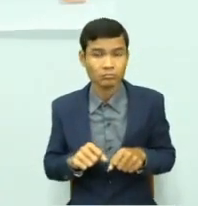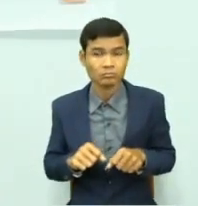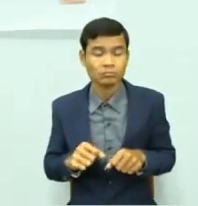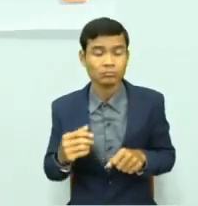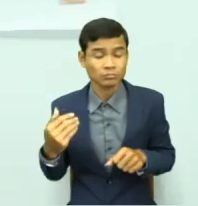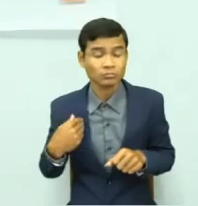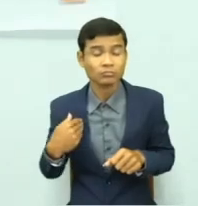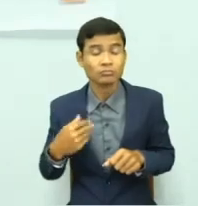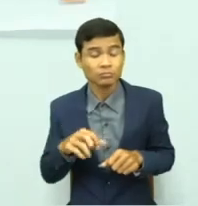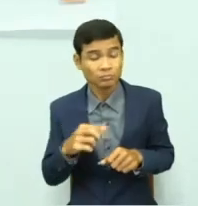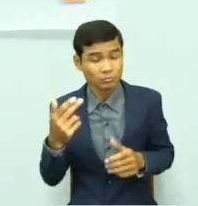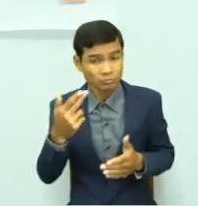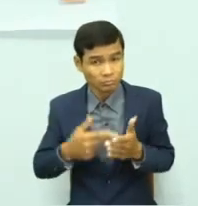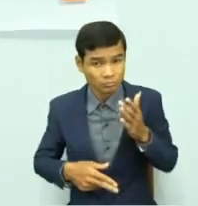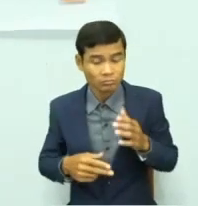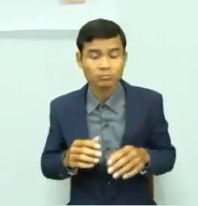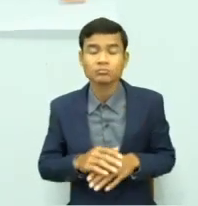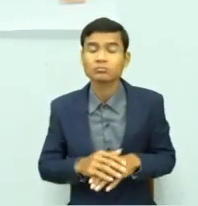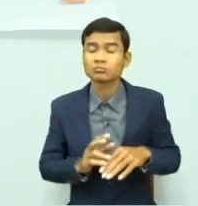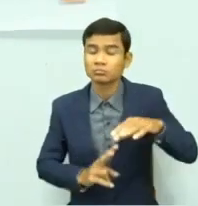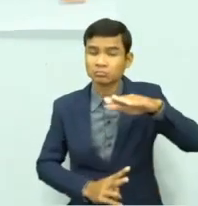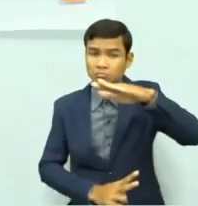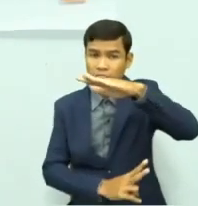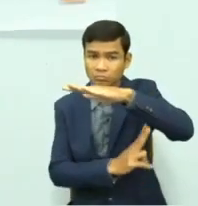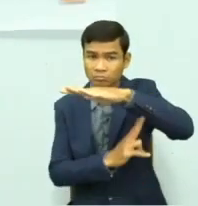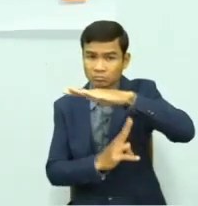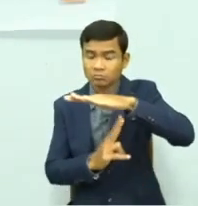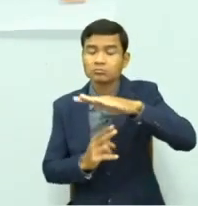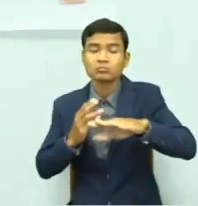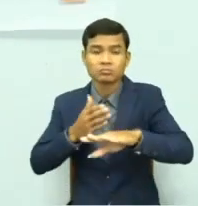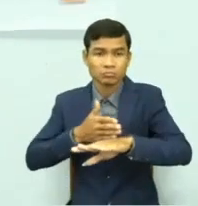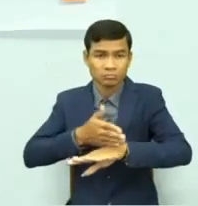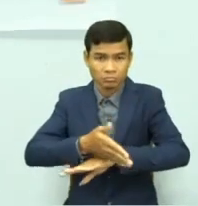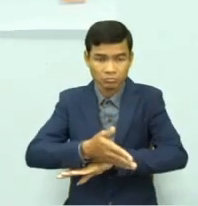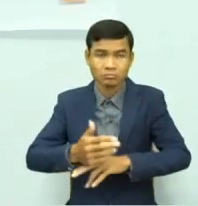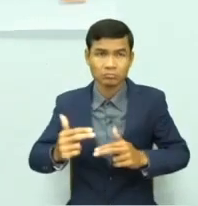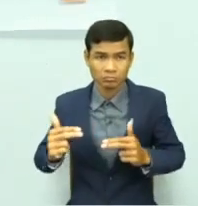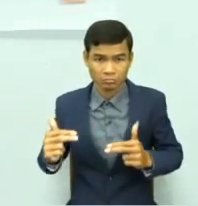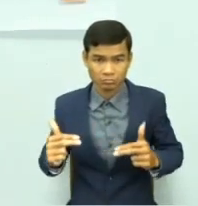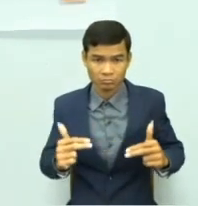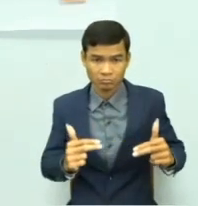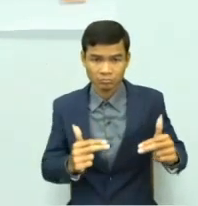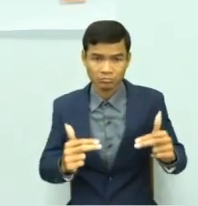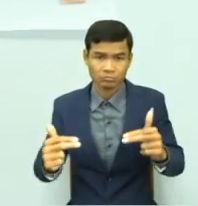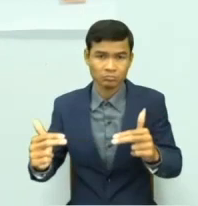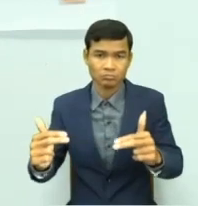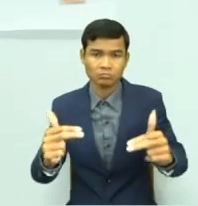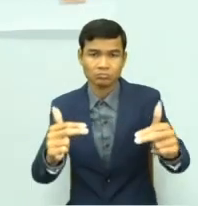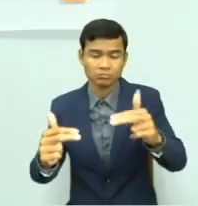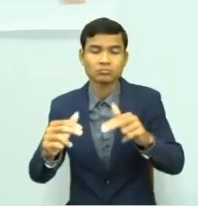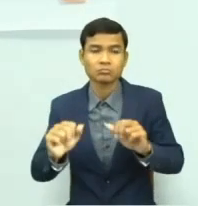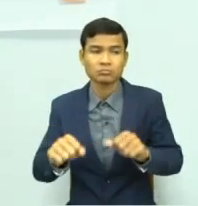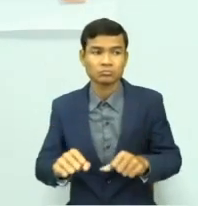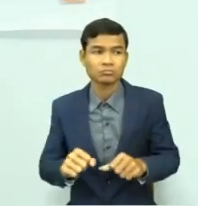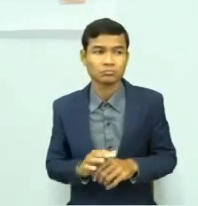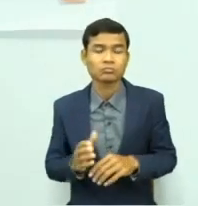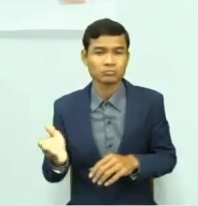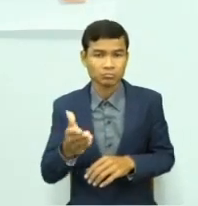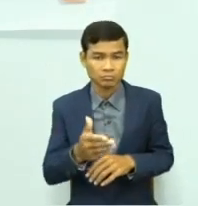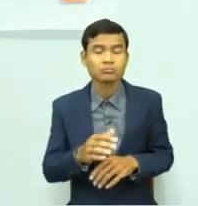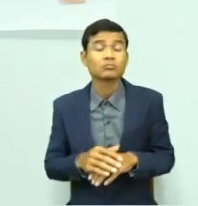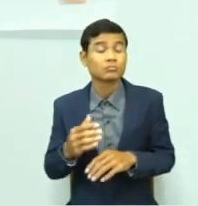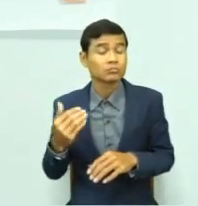vầy tiết con. Chà là ổn á miên spiên chlong tuần lê. Chà spiên chlong tuần lê tiết nạ con á. Chà